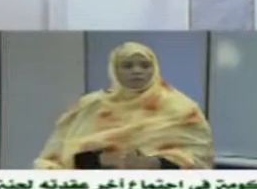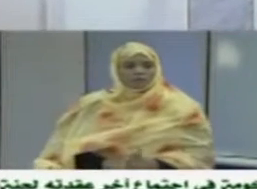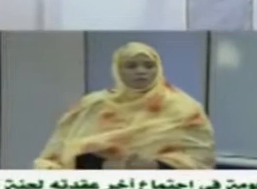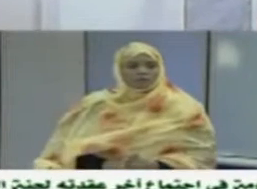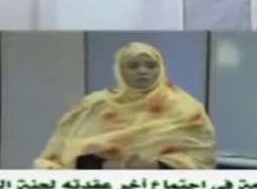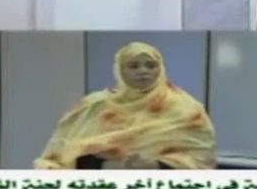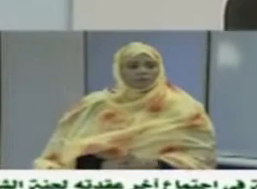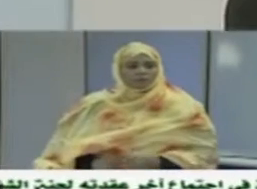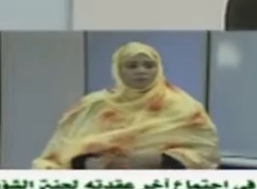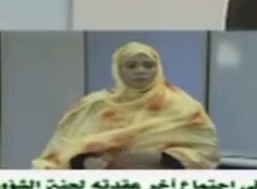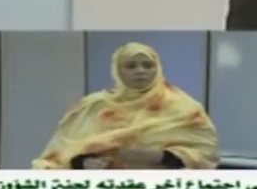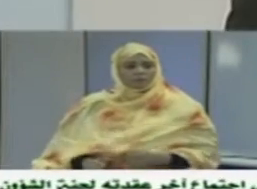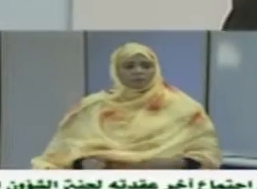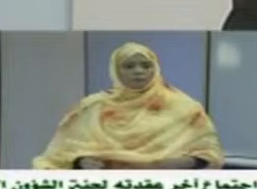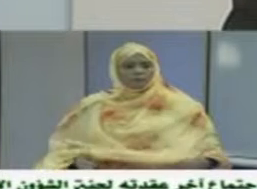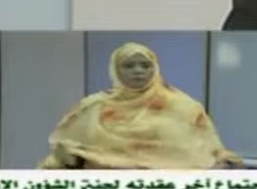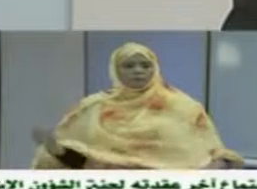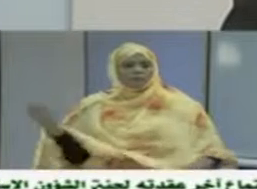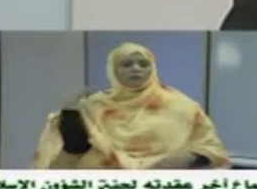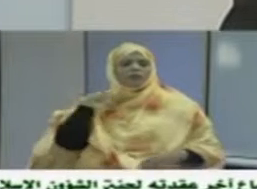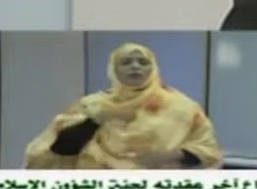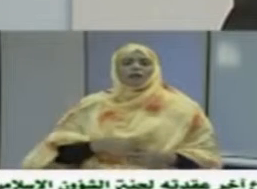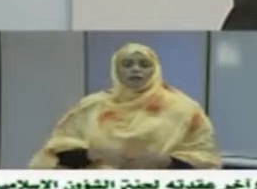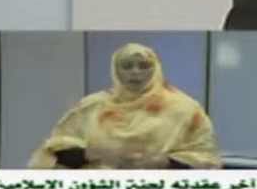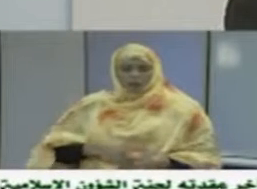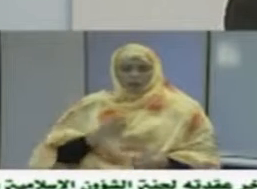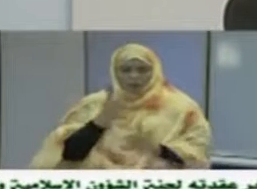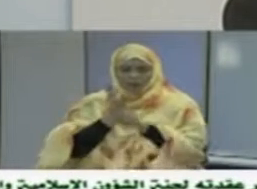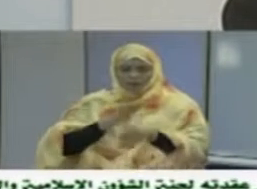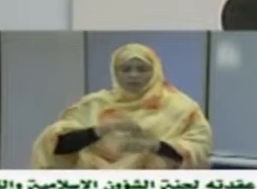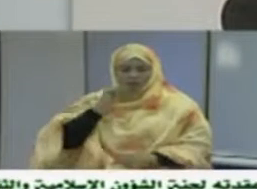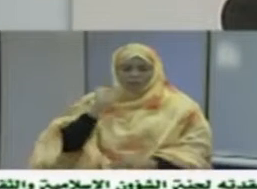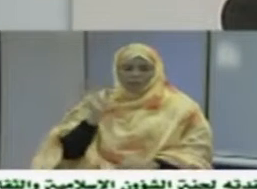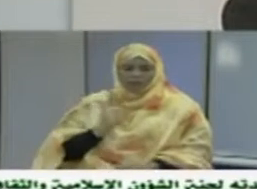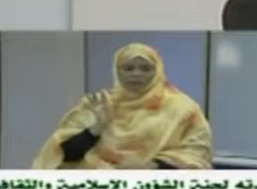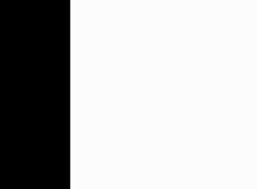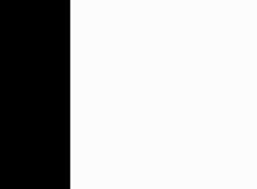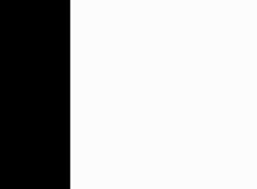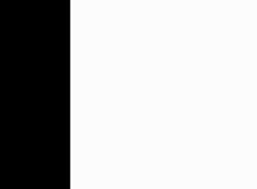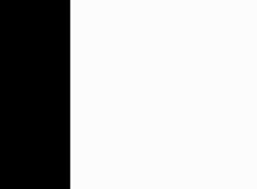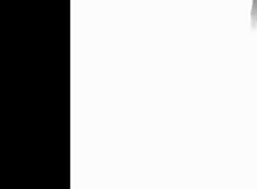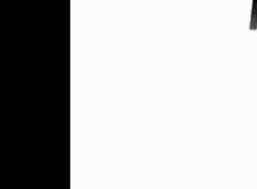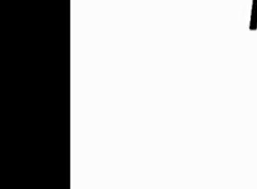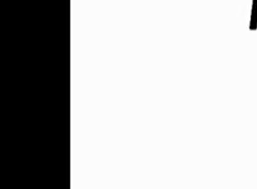حسب وصفه. ألقاكم في مواعيد أخرى في أمان الله.